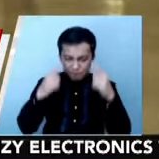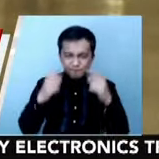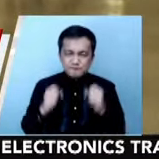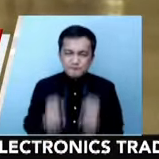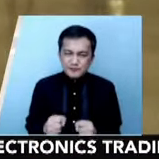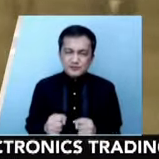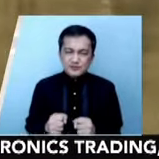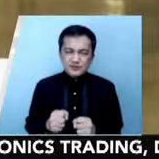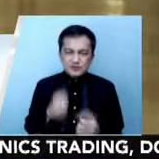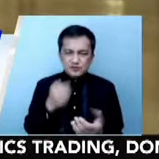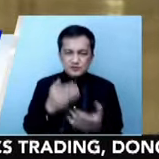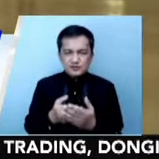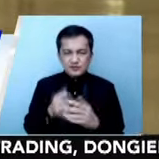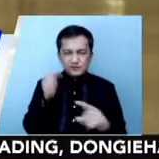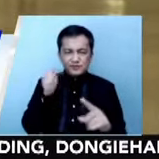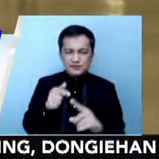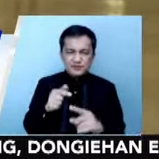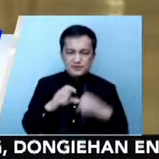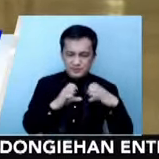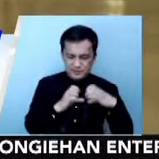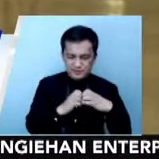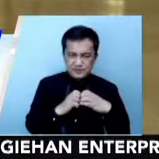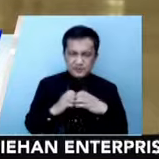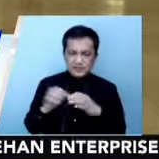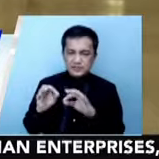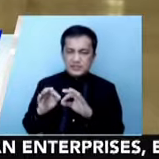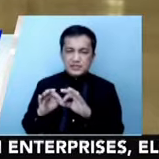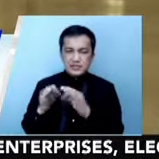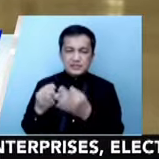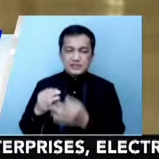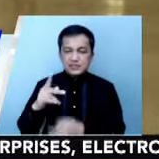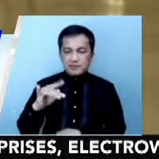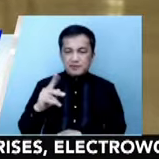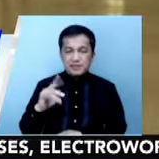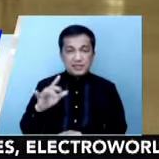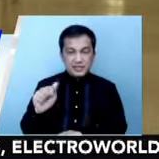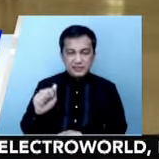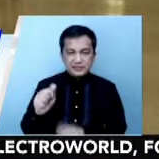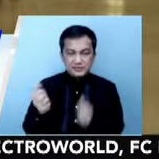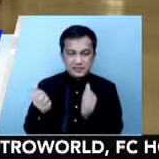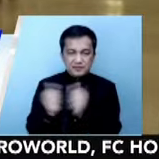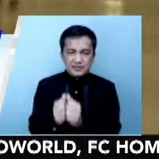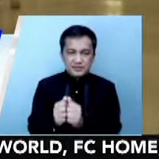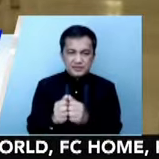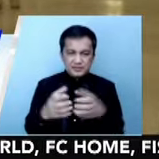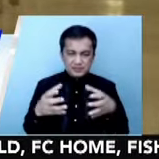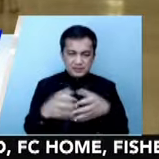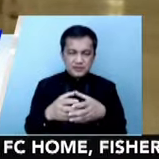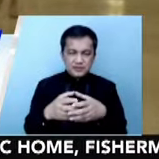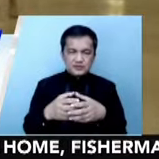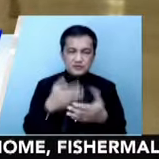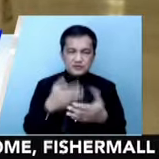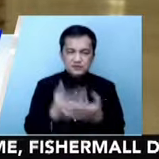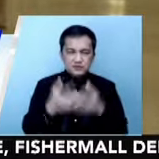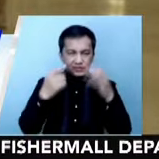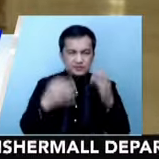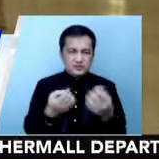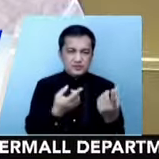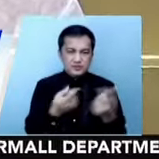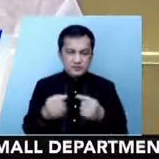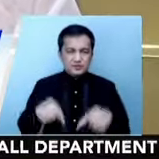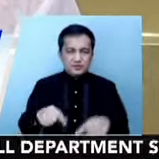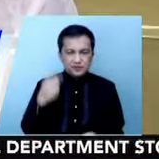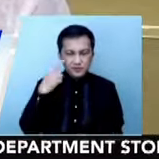intensyon ng kapuso at kapamilya nagsama, kaya nakabuo sila ng magandang desisyon na gawin ito for the